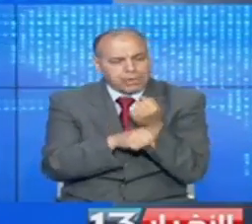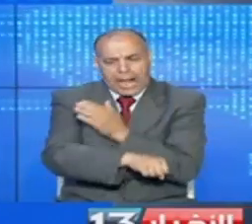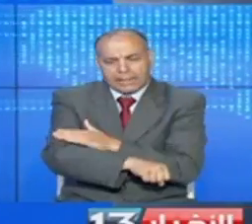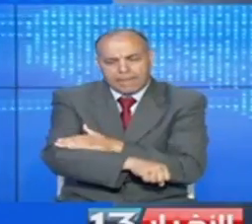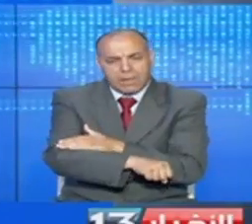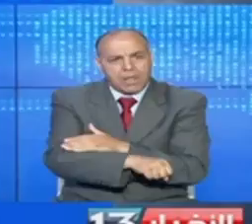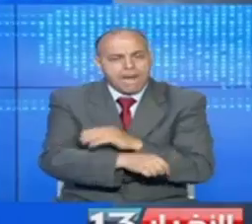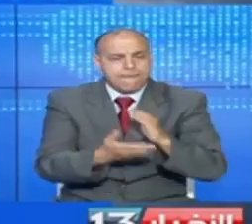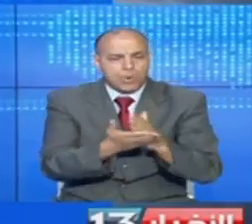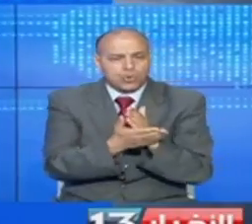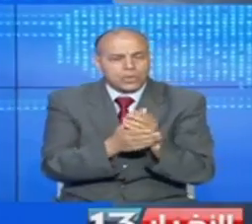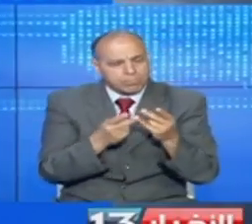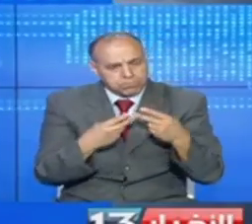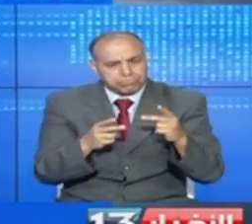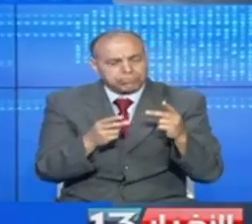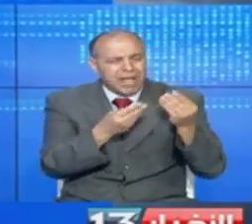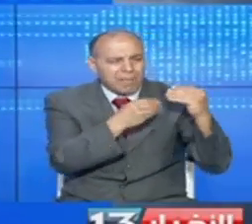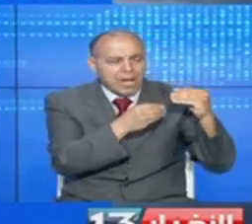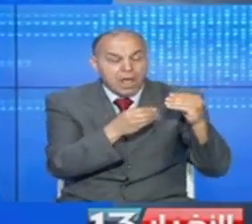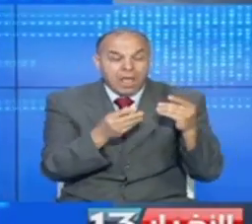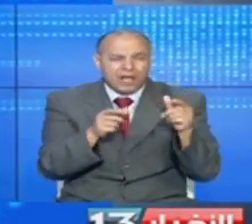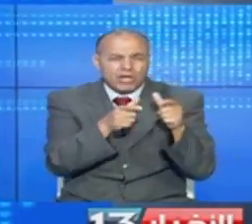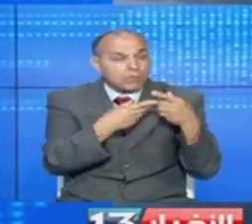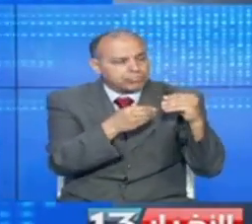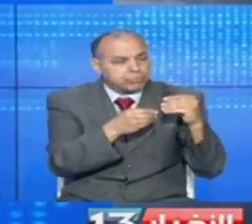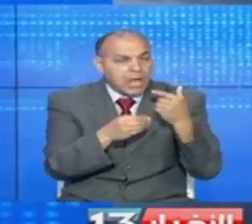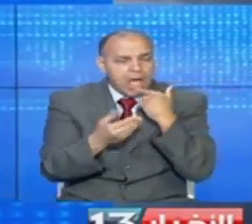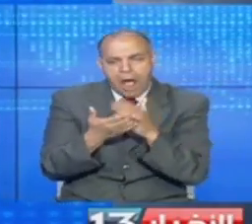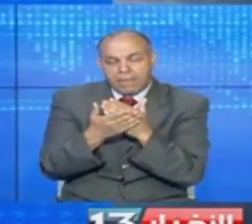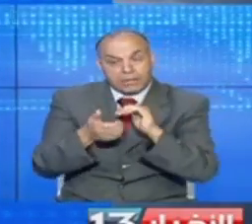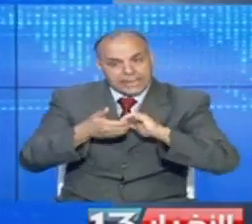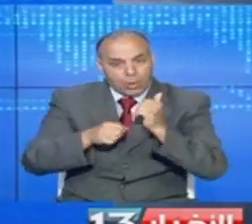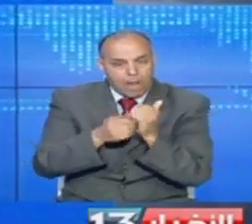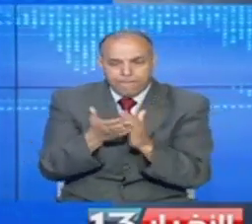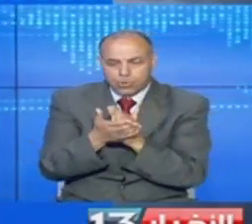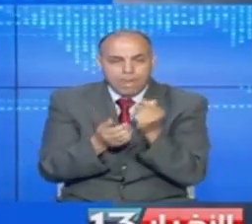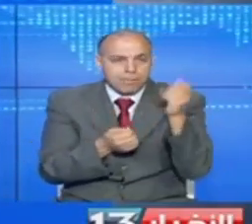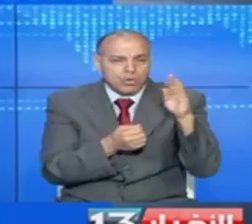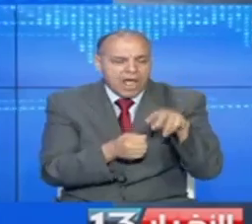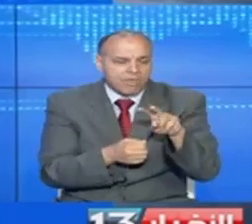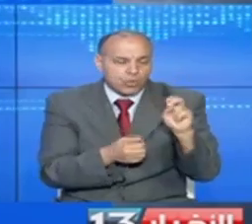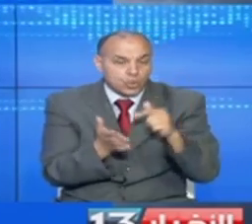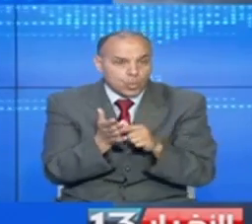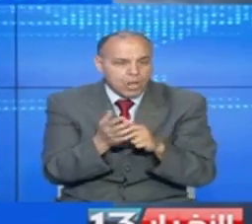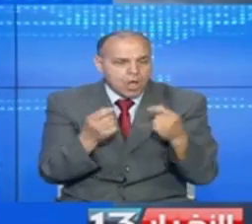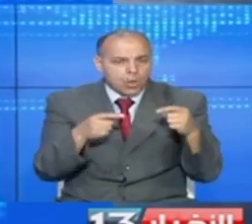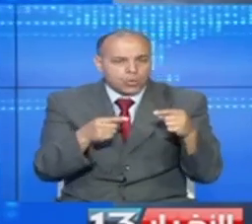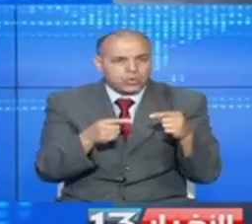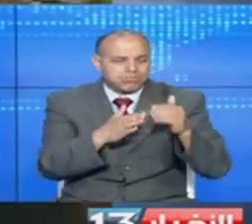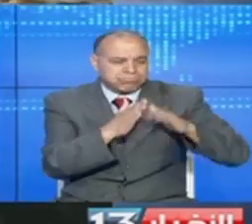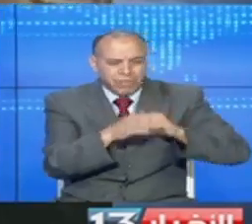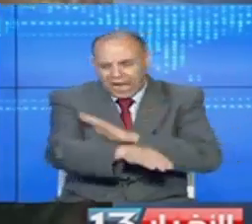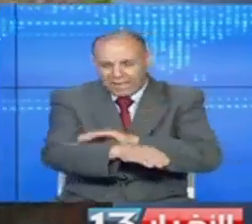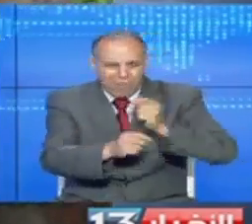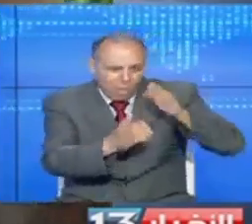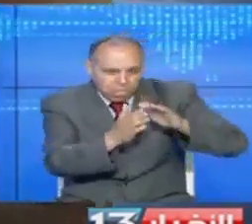في وجه مشاريع التفويت فيها، والتي تعمل الحكومة على الإعداد لها من خلال مشروع ميزانية 2020 ضد مشروع التخفيض في أجور